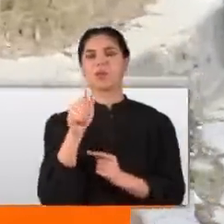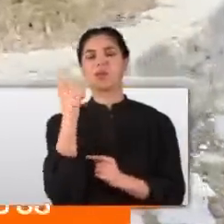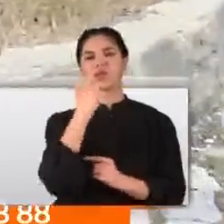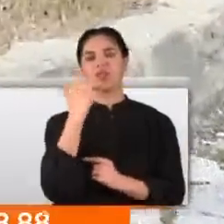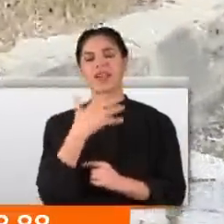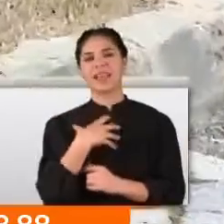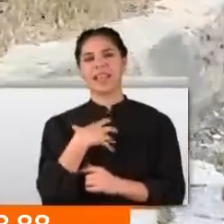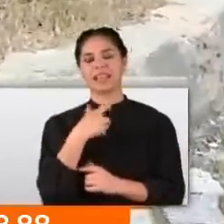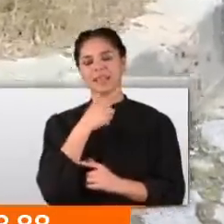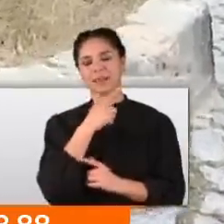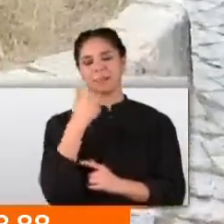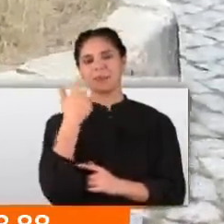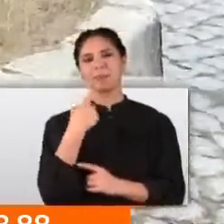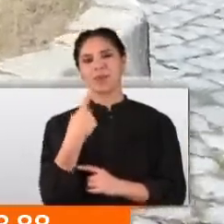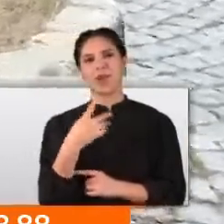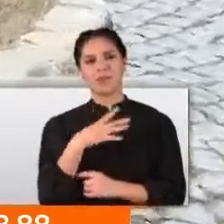bir yoldayım.